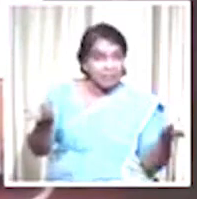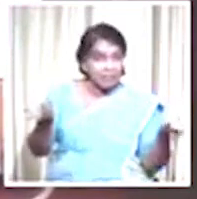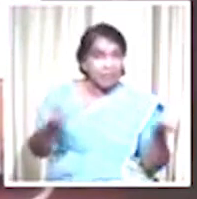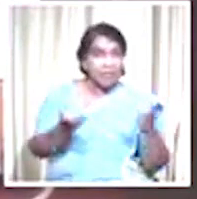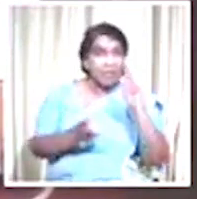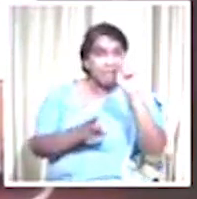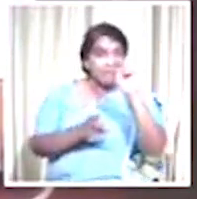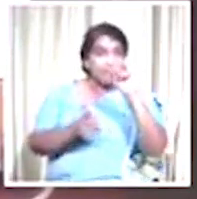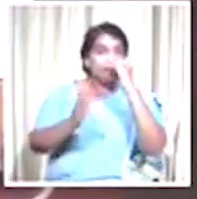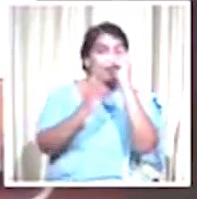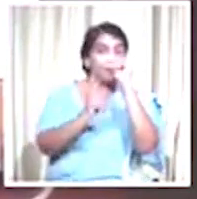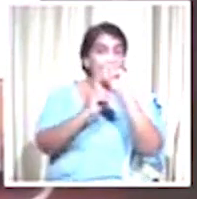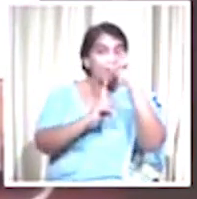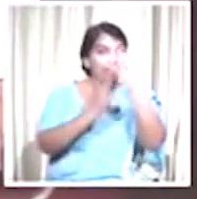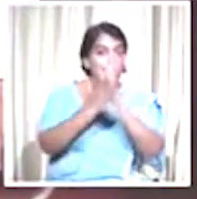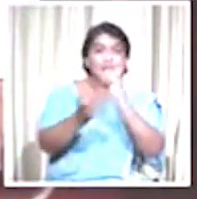වෙනි සංශෝධනයක් අනුමත කරේ